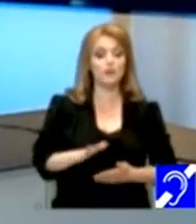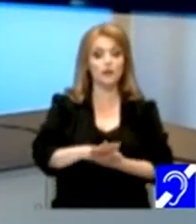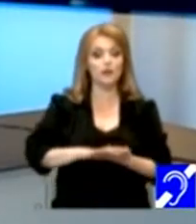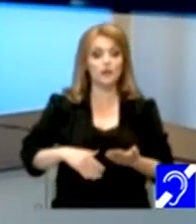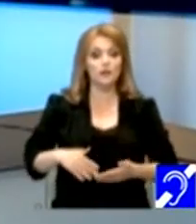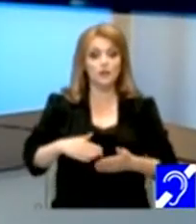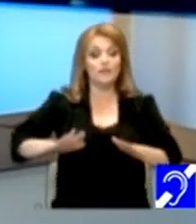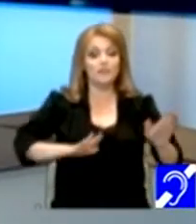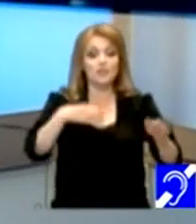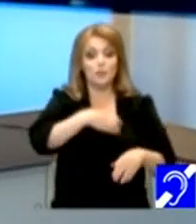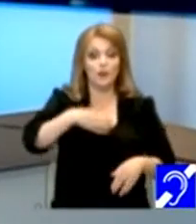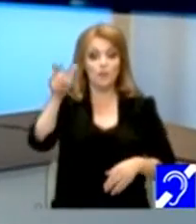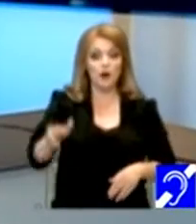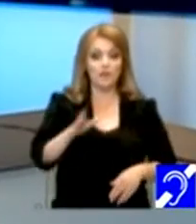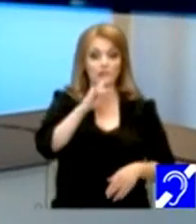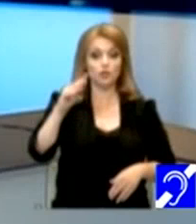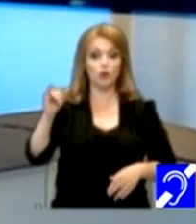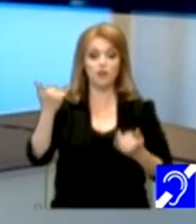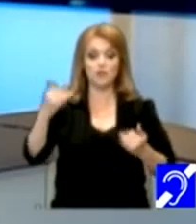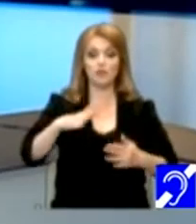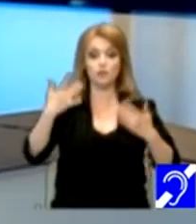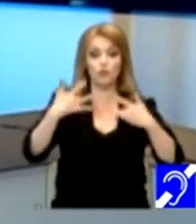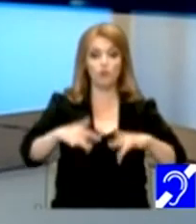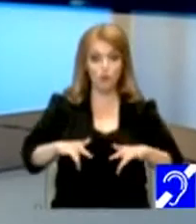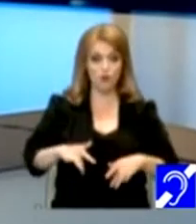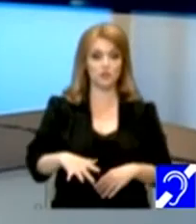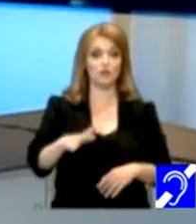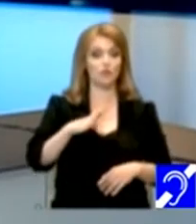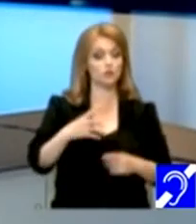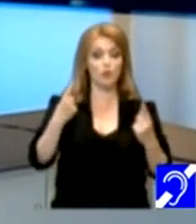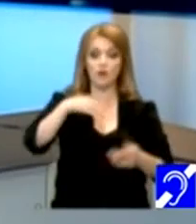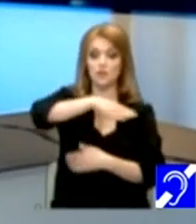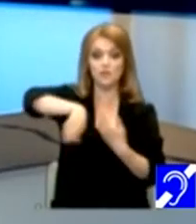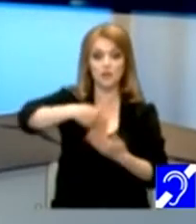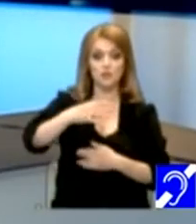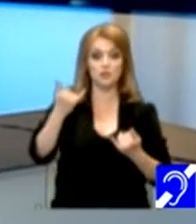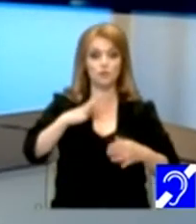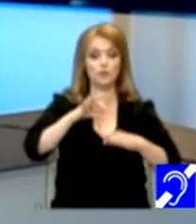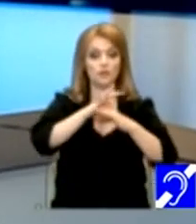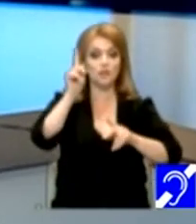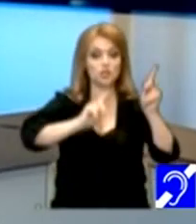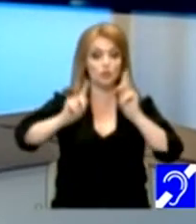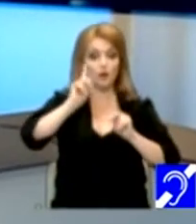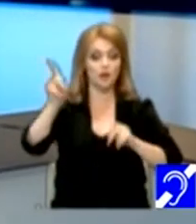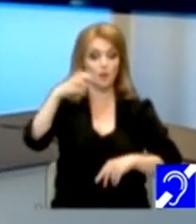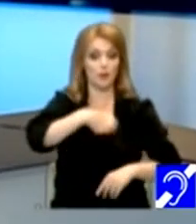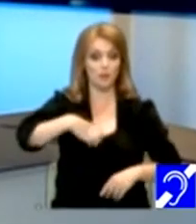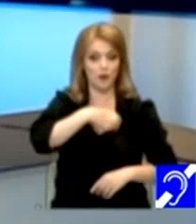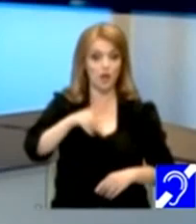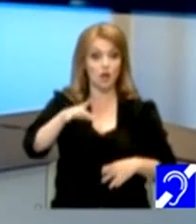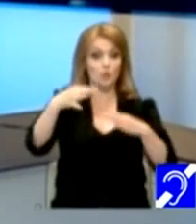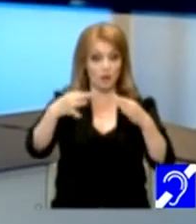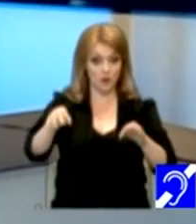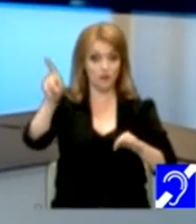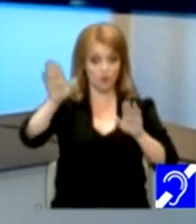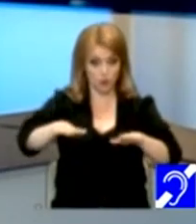Telejurnalul pe larg, viceprimarul Victor Chironda a fost demis astăzi cu mare scandal la ședința Consiliului Municipal Chișinău. Pentru eliberarea